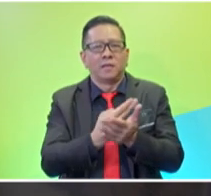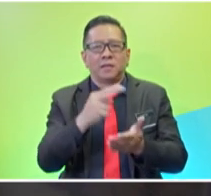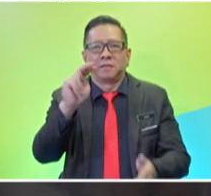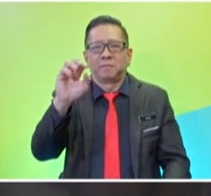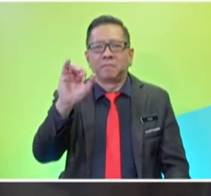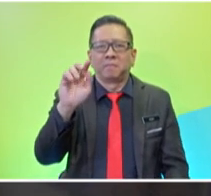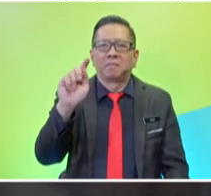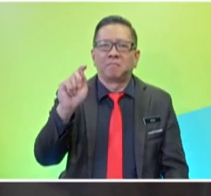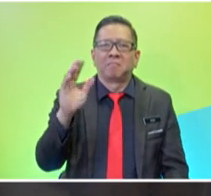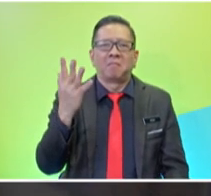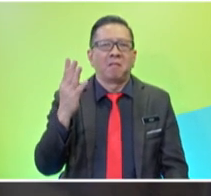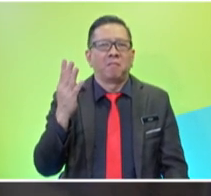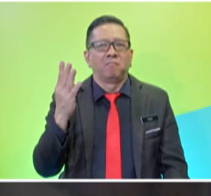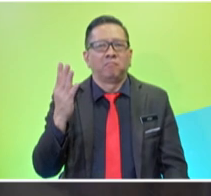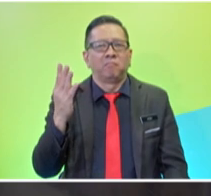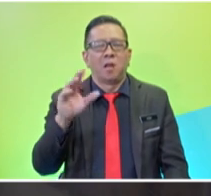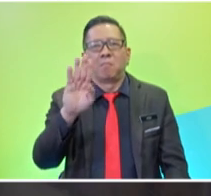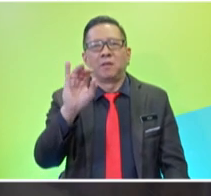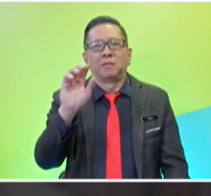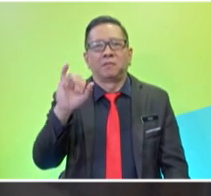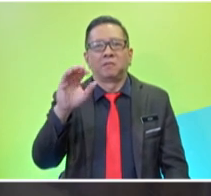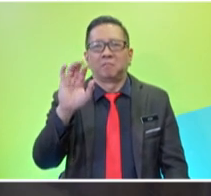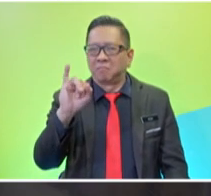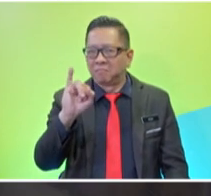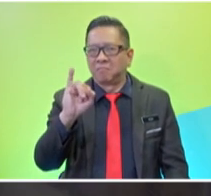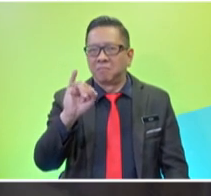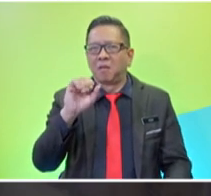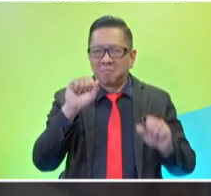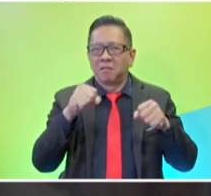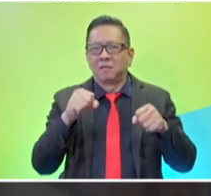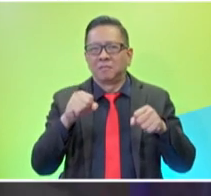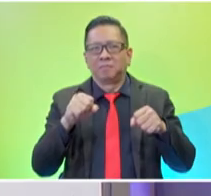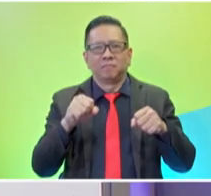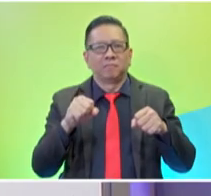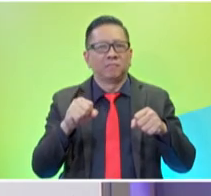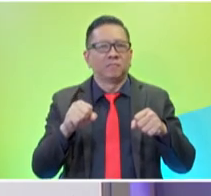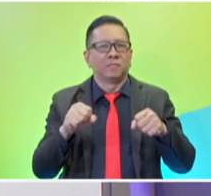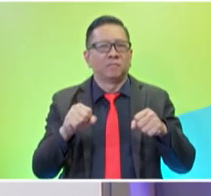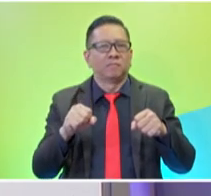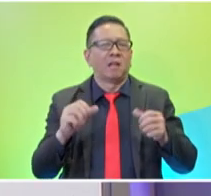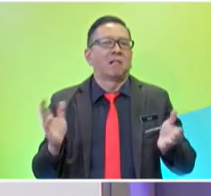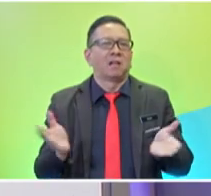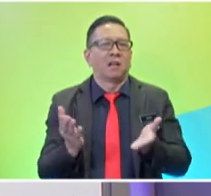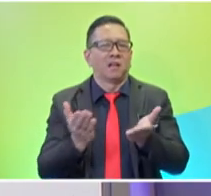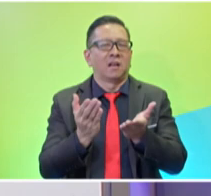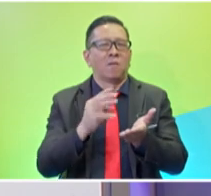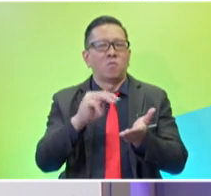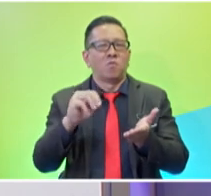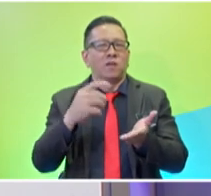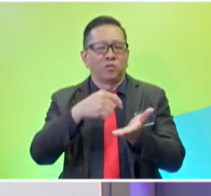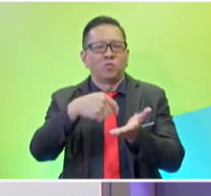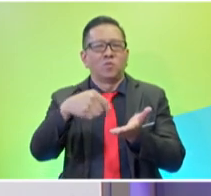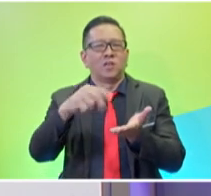tapi mereka ditinggal perkataan biji dan juga RM di depan bagaimana situ digalakkan untuk menulis unik supaya kita